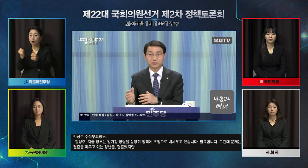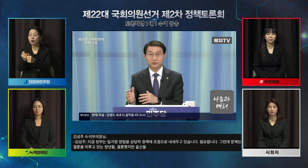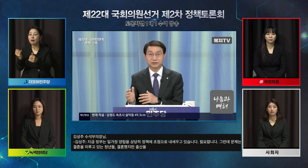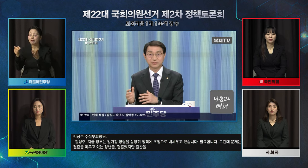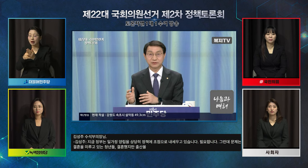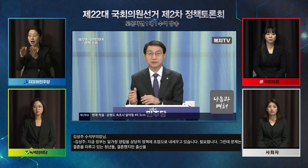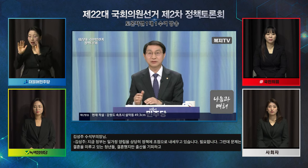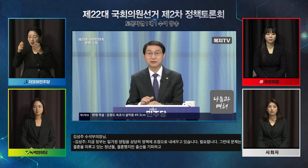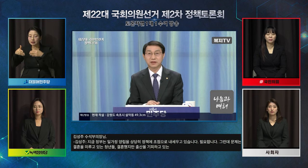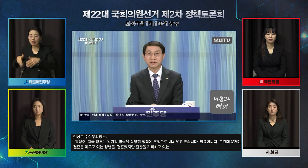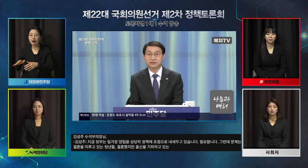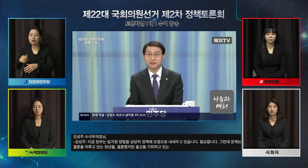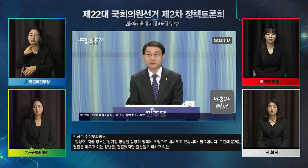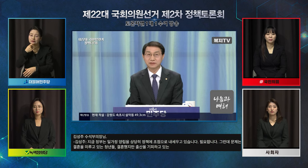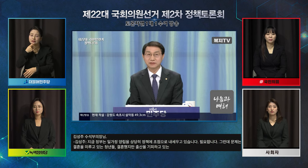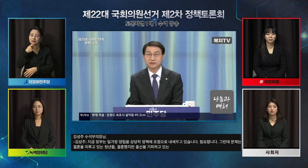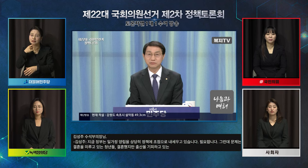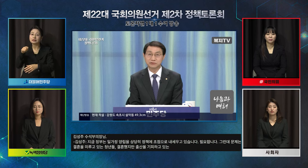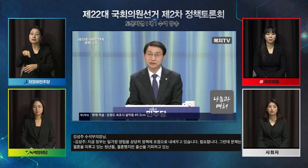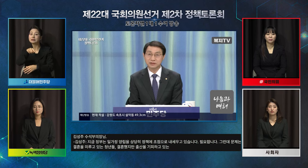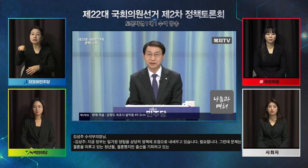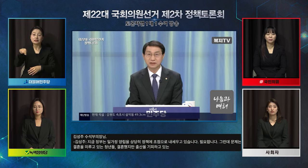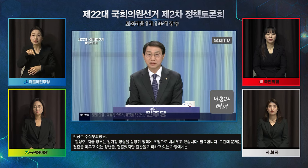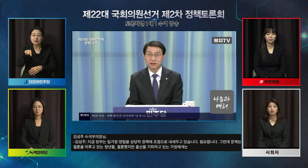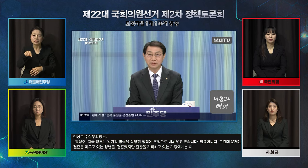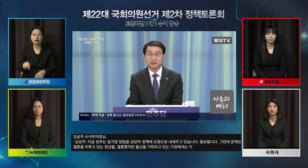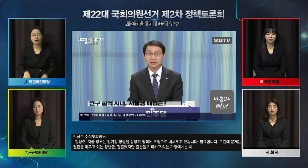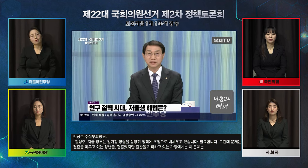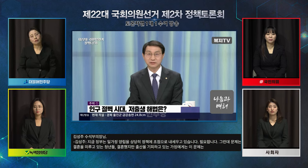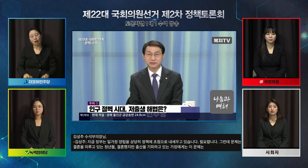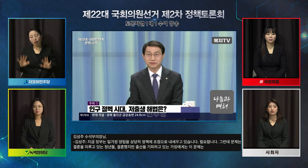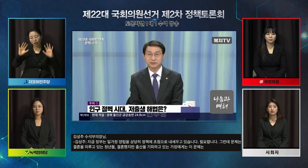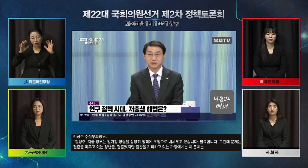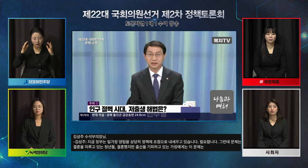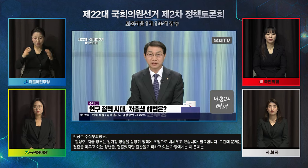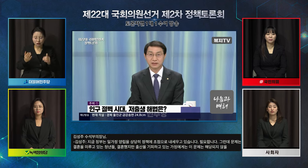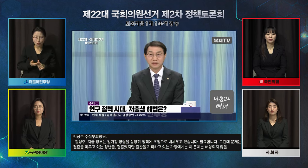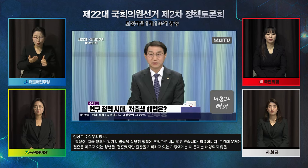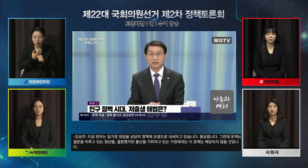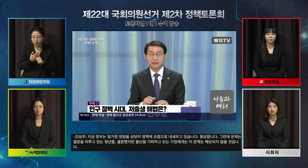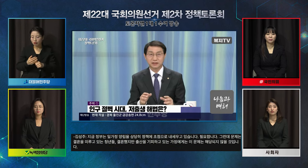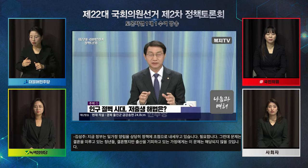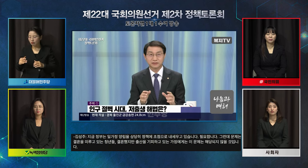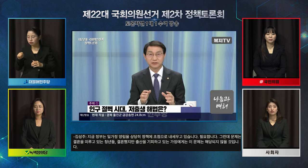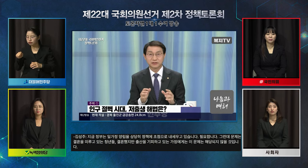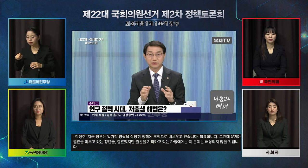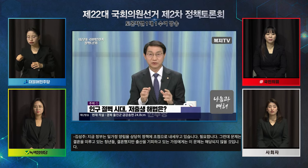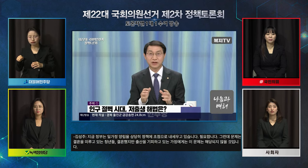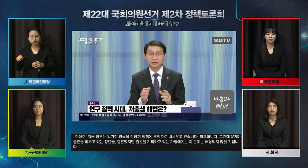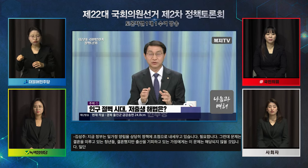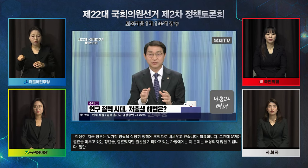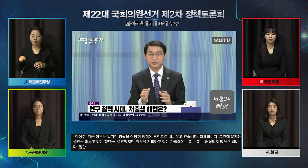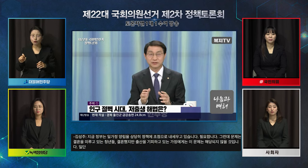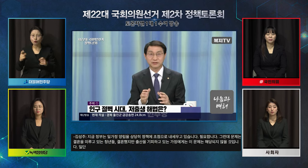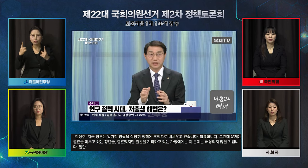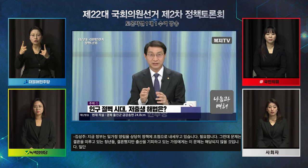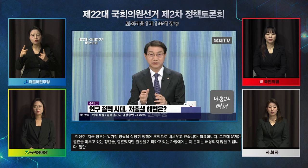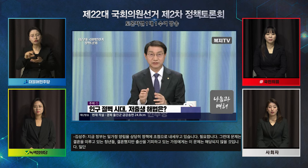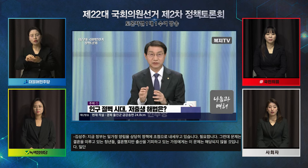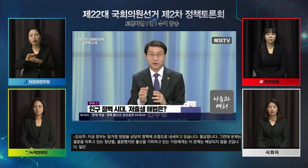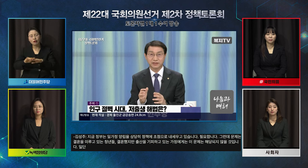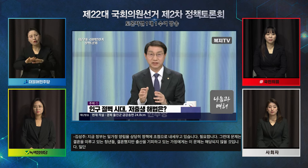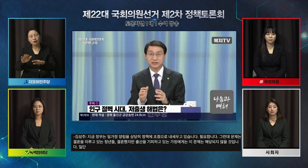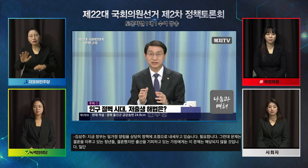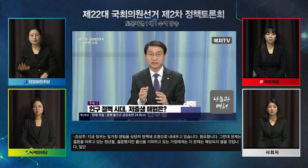기피하고 있는 가정에게는 이 문제가 해당이 되지 않을 것입니다. 일단 결혼하기 위해서는